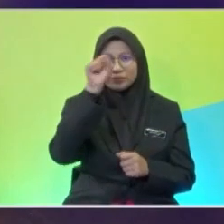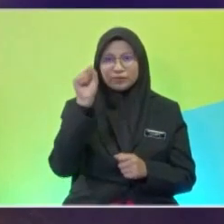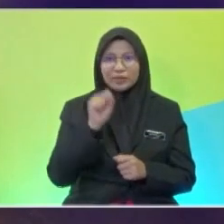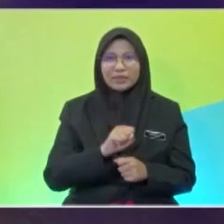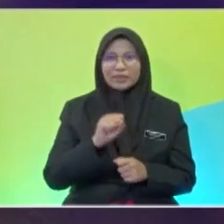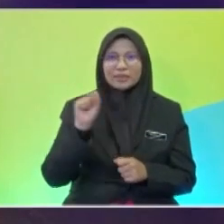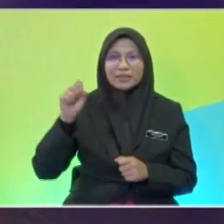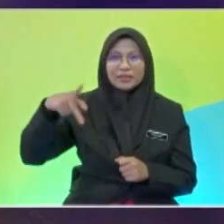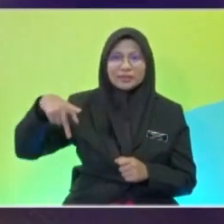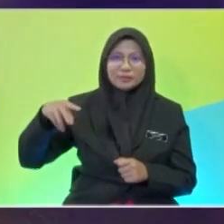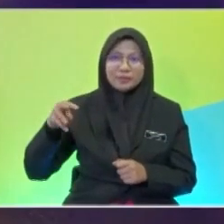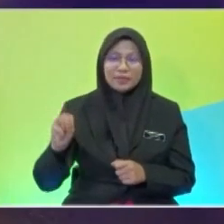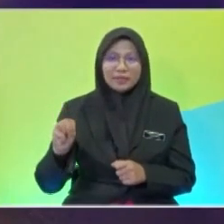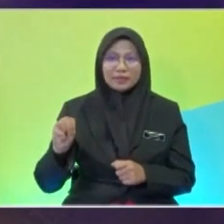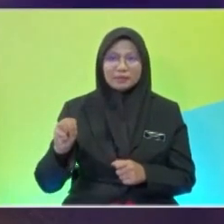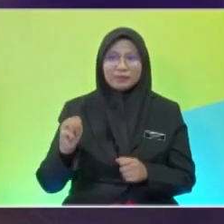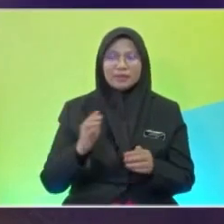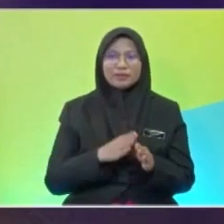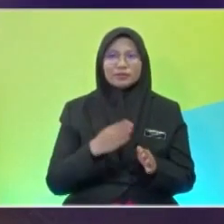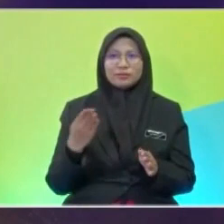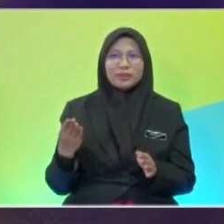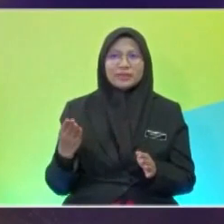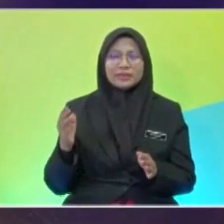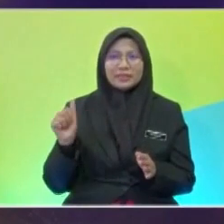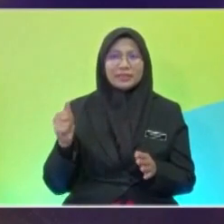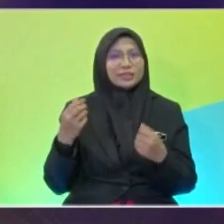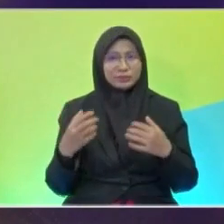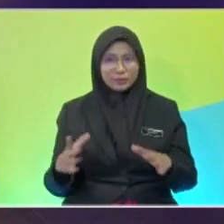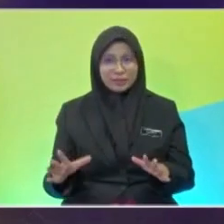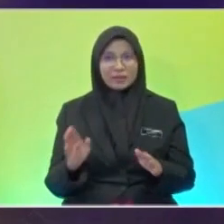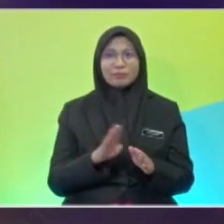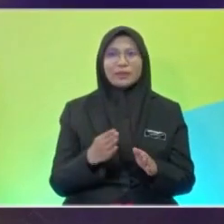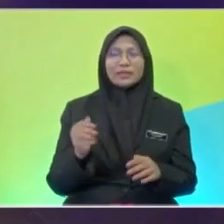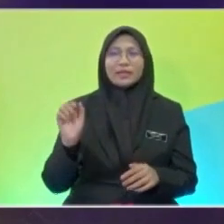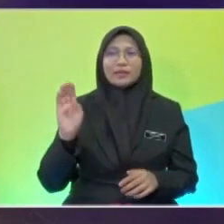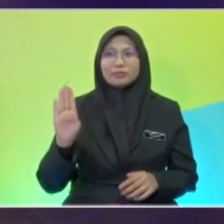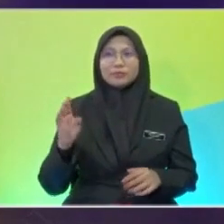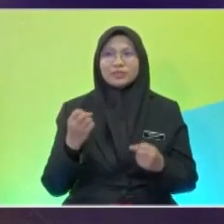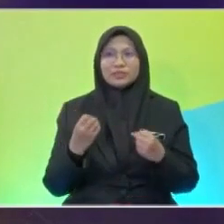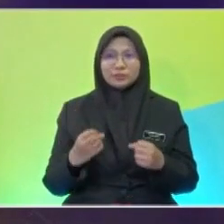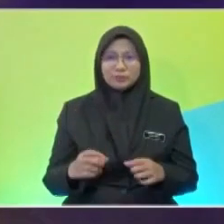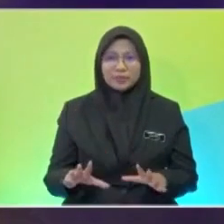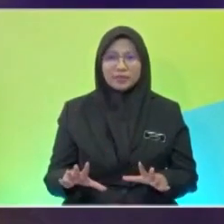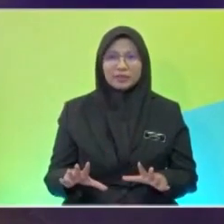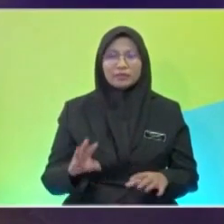paparan kebagian B di Arab calon-calon dapat menjawab SPM 2022 mata